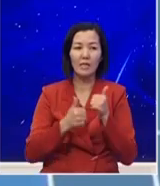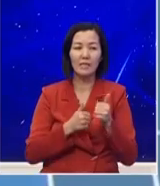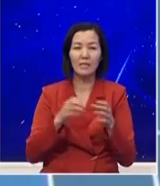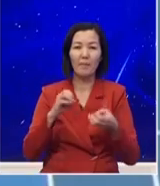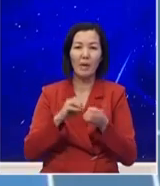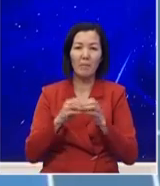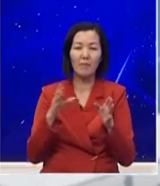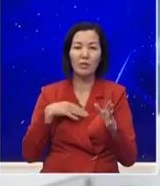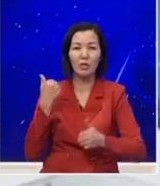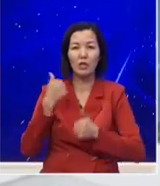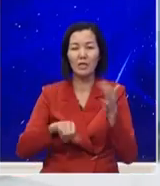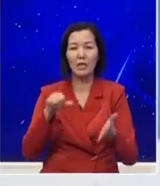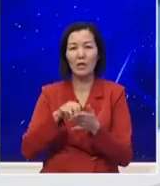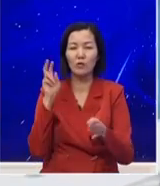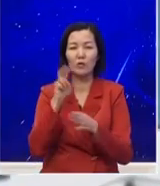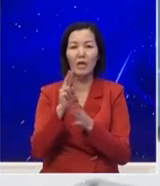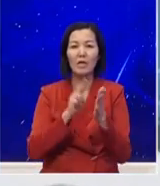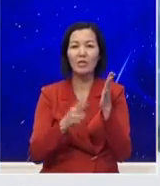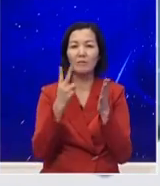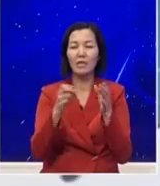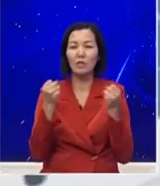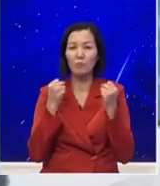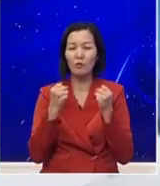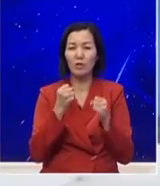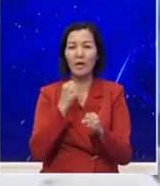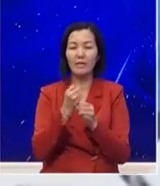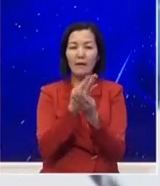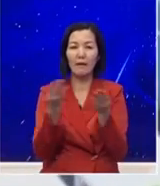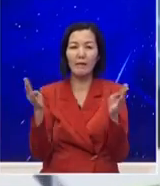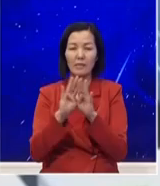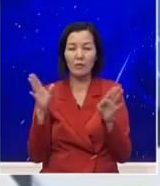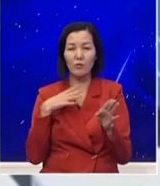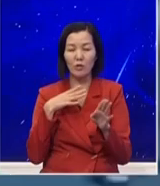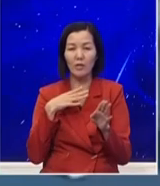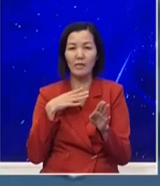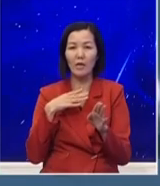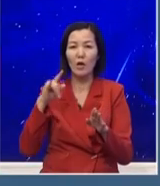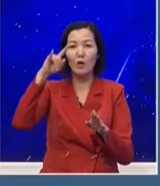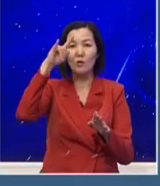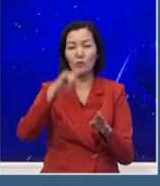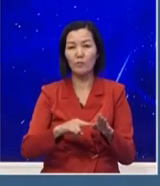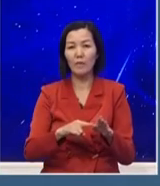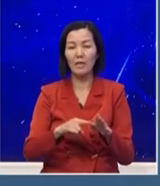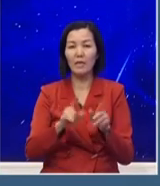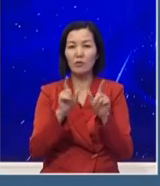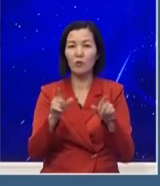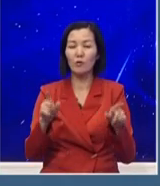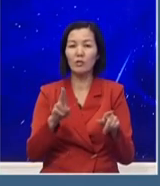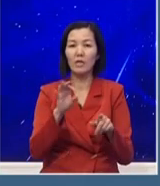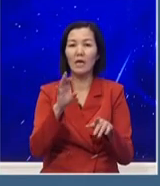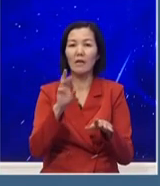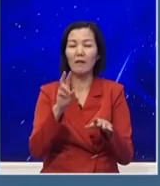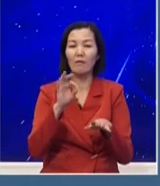шықты. Жарысқа қатысуға келген 78 спортшы қатаң карантинге оқшауланды. Олар ұшып келген ұшақ жолаушыларынан